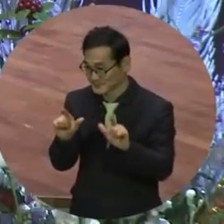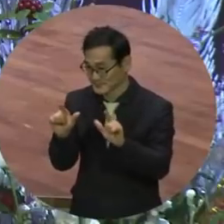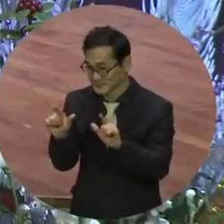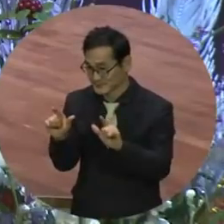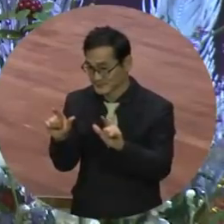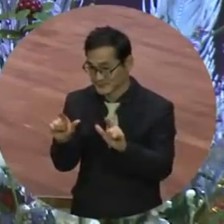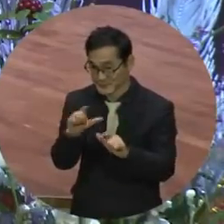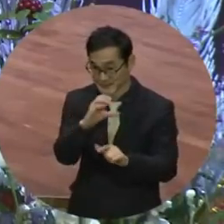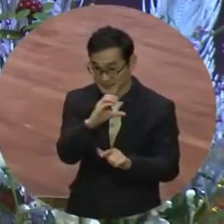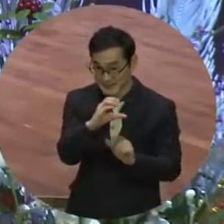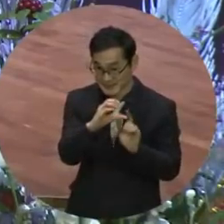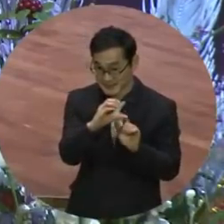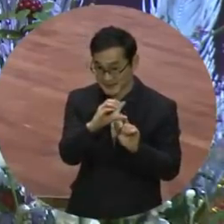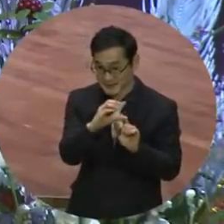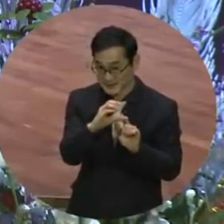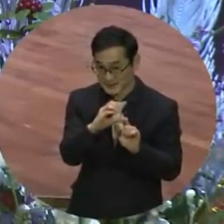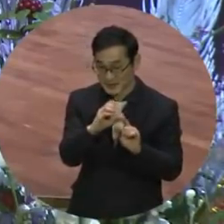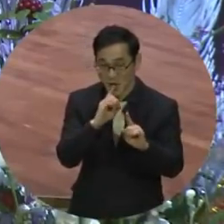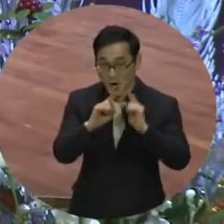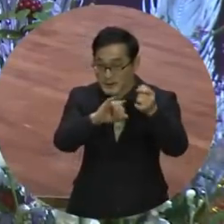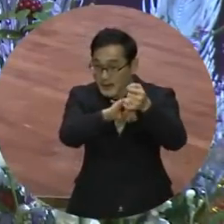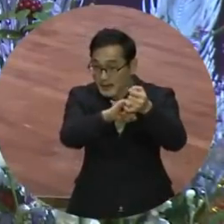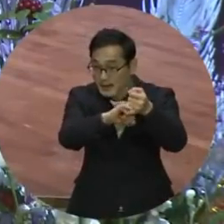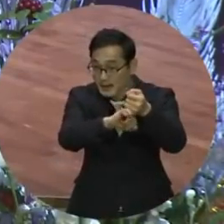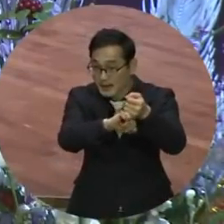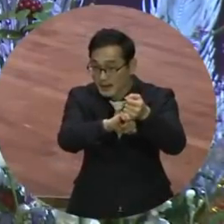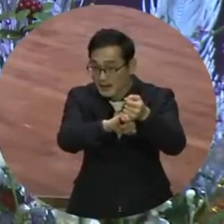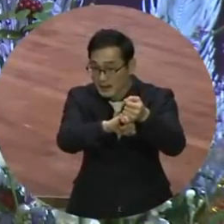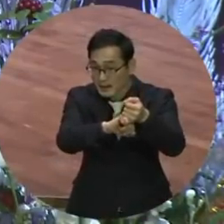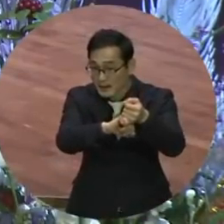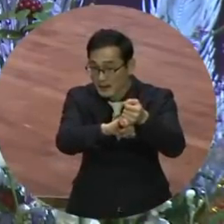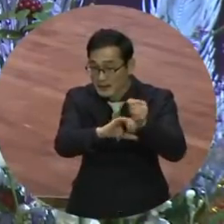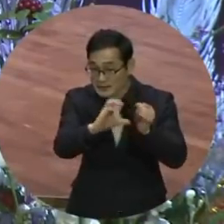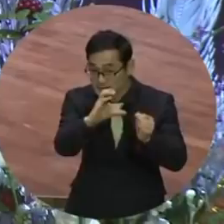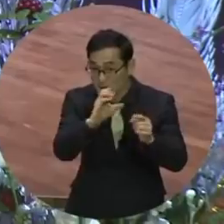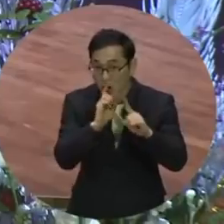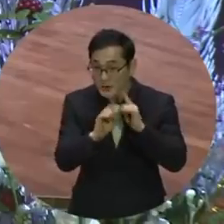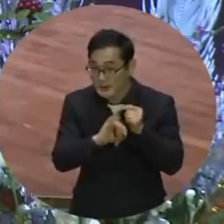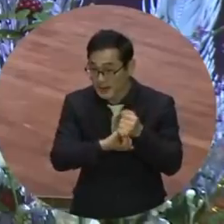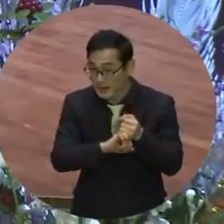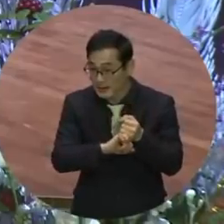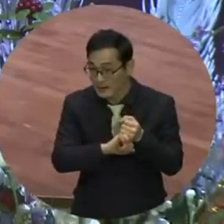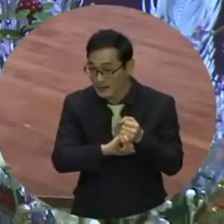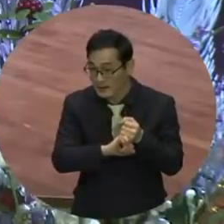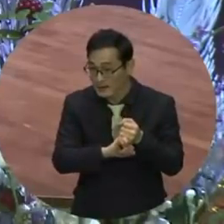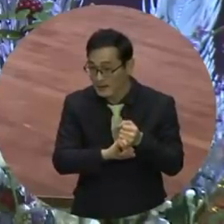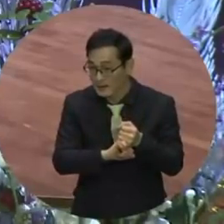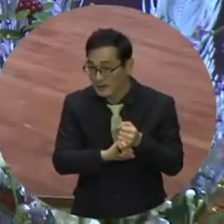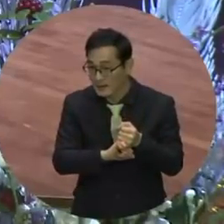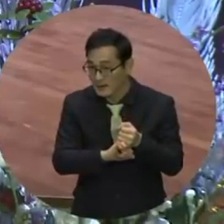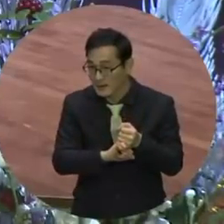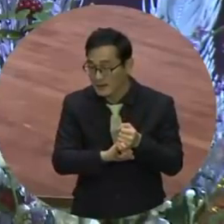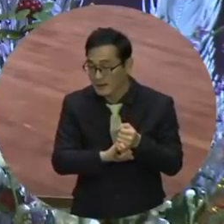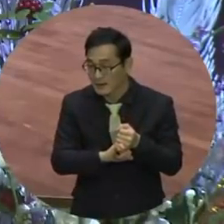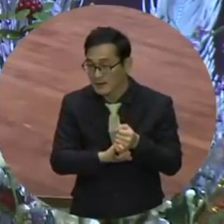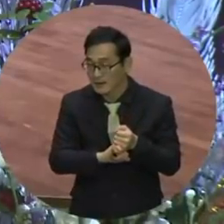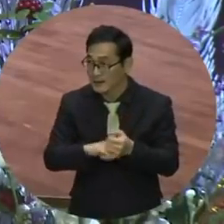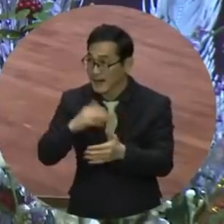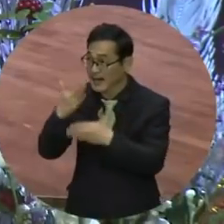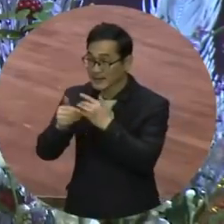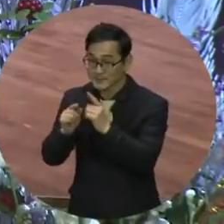시, 카본은 아예 시작이 언약이 시작하는. 언약 없는 거는 다 나머지 다 소용없어요. 언약, 하나님